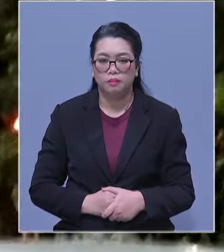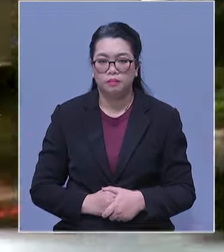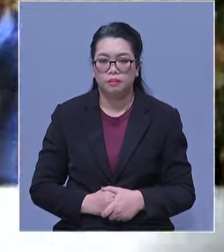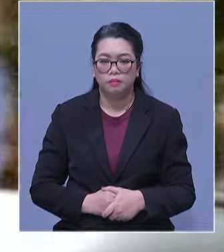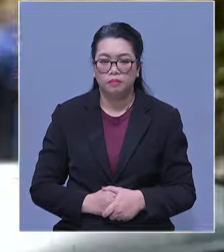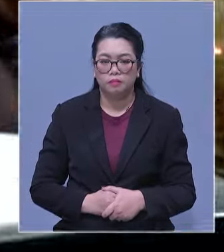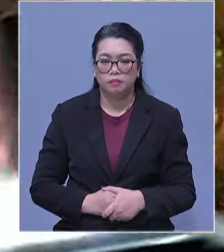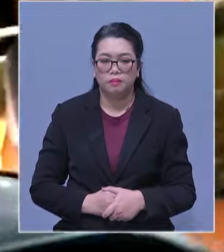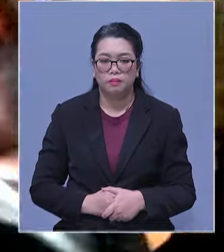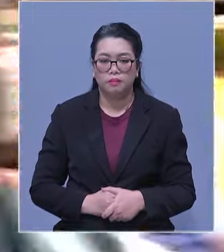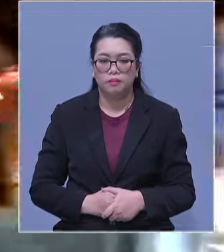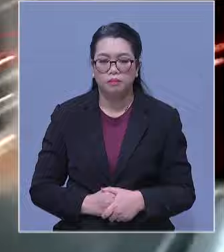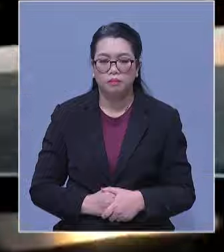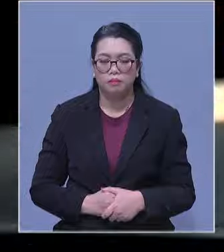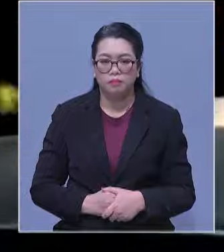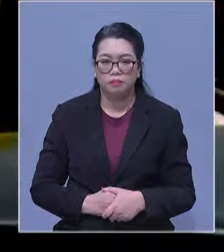ช่วยมือออกมา ไม่ออกไป แล้ว